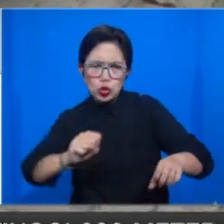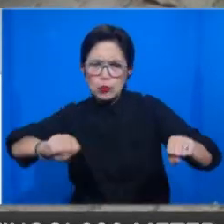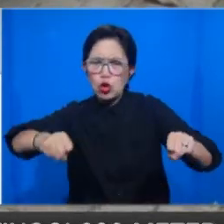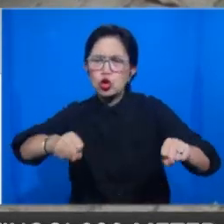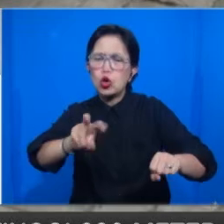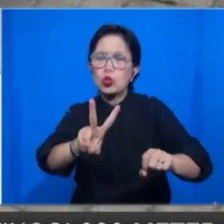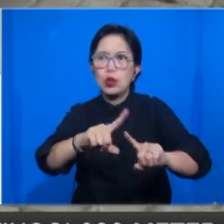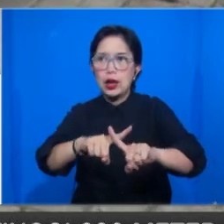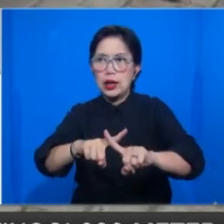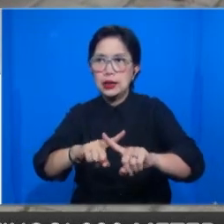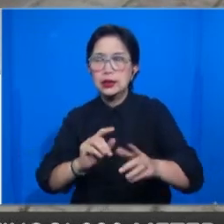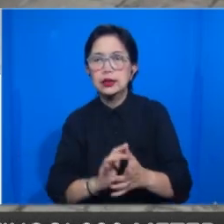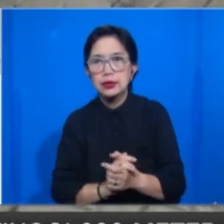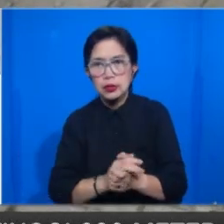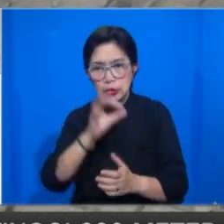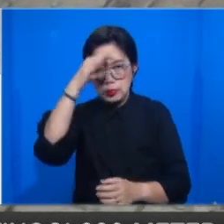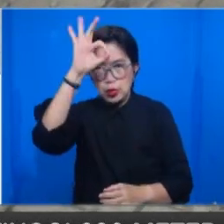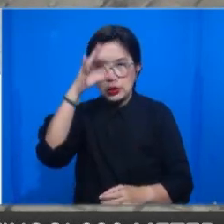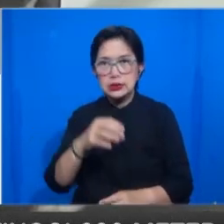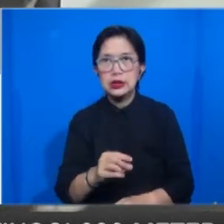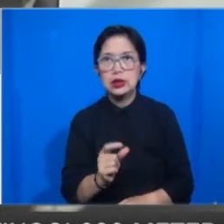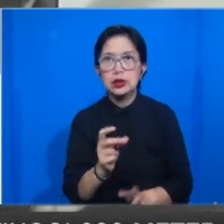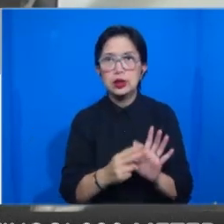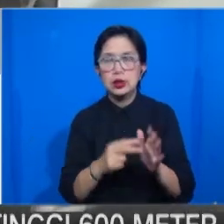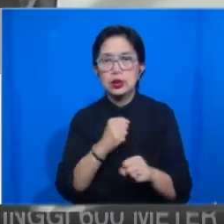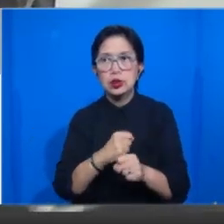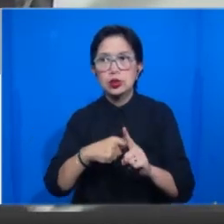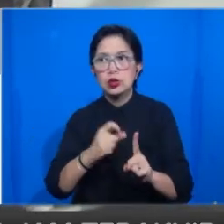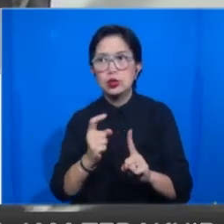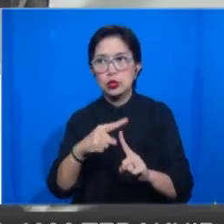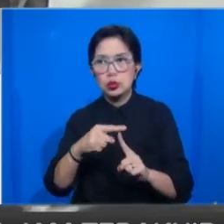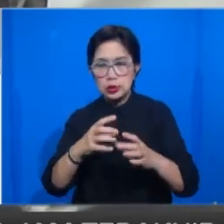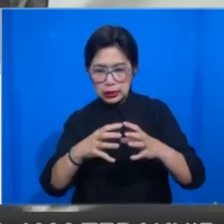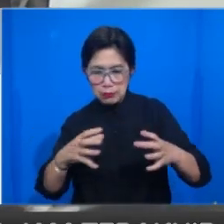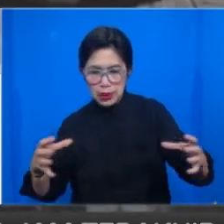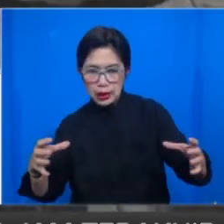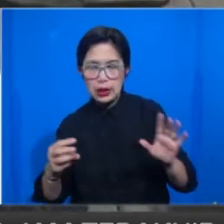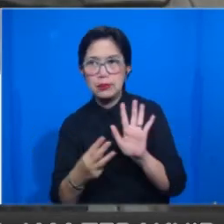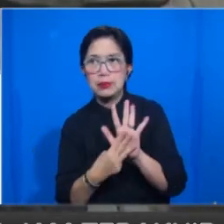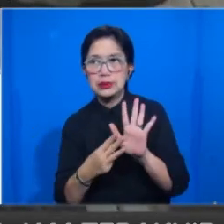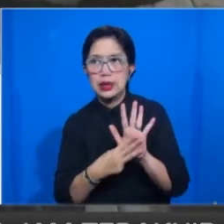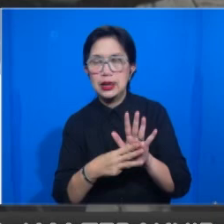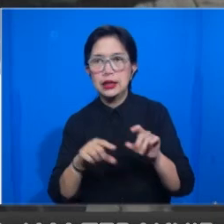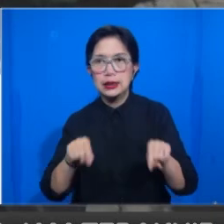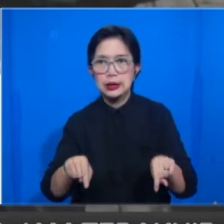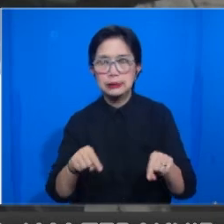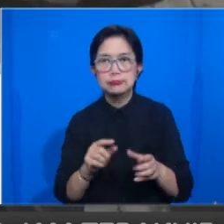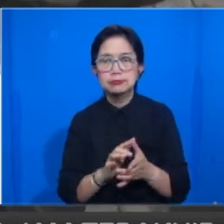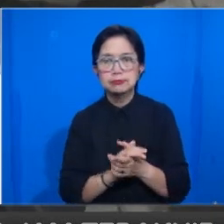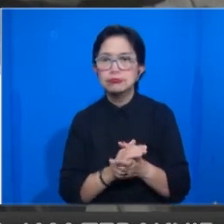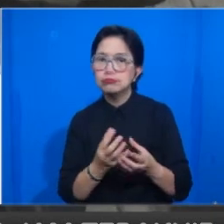2 kali. Petugas Polsek Rungkut mengembangkan kasus ini karena diduga tersangka memiliki sindikat atau rekan